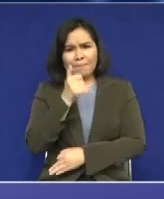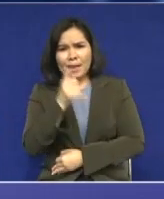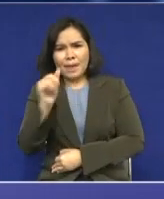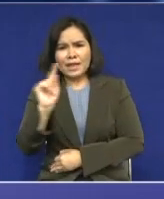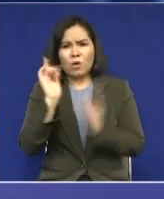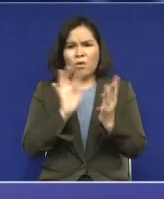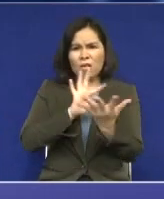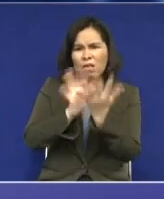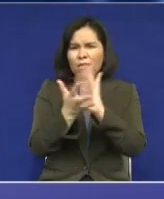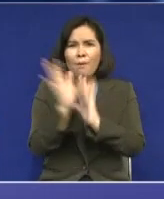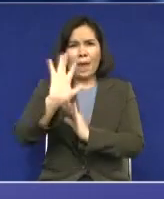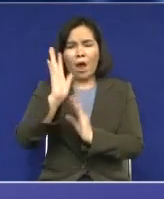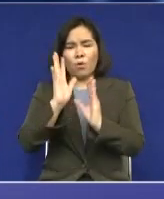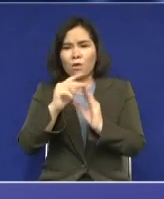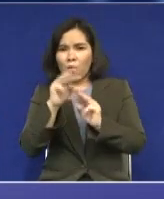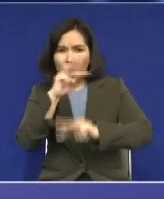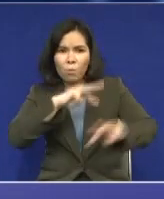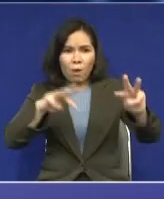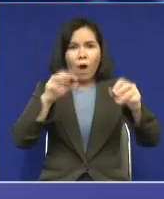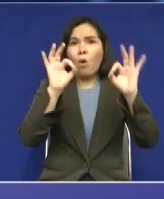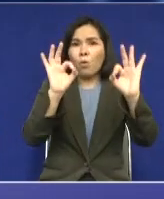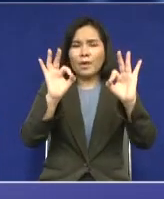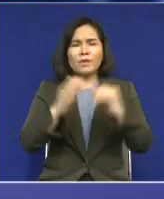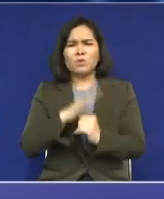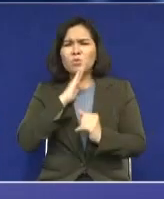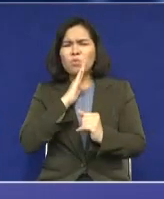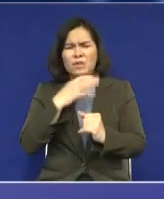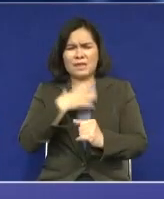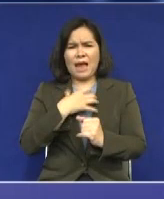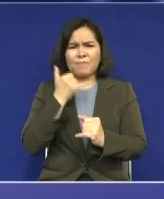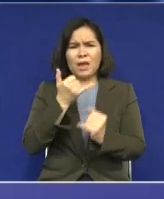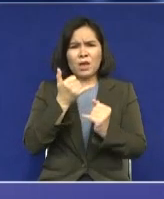นไม่แออัดมากค่ะหรือว่าถ้าหลีกเลี่ยงไม่ได้จริงๆก็ควรจะ